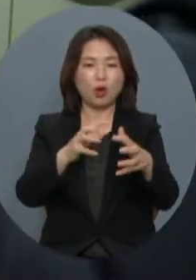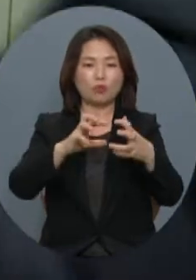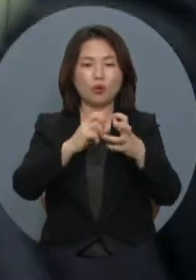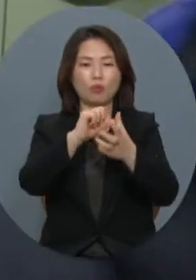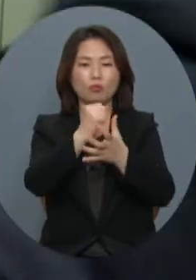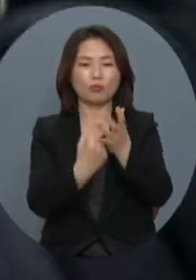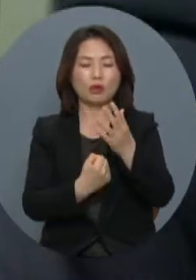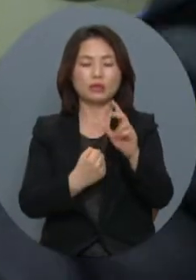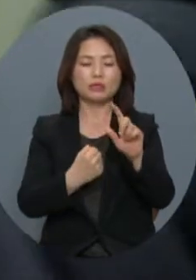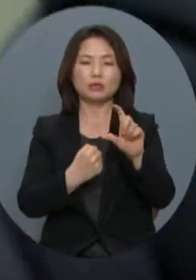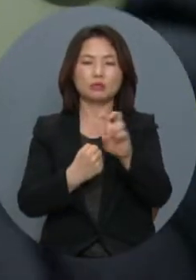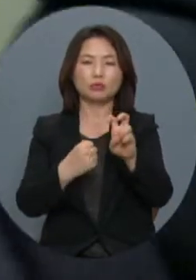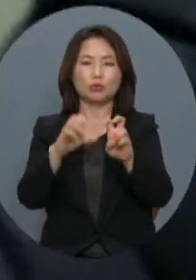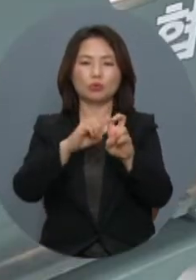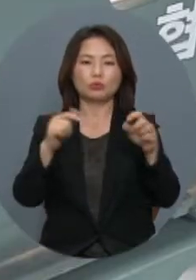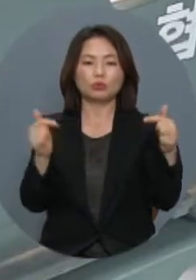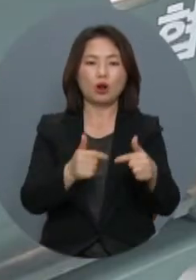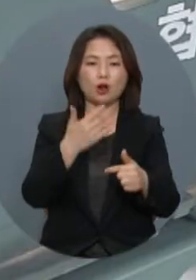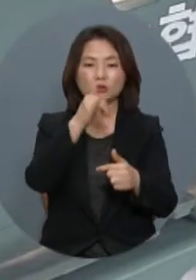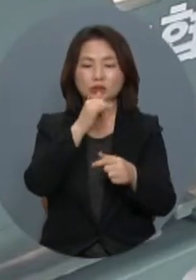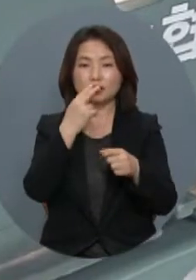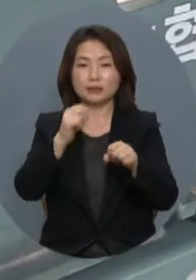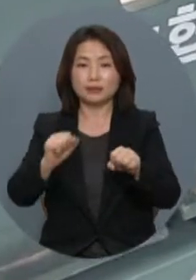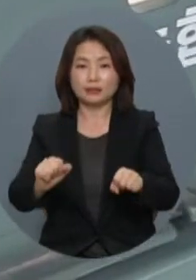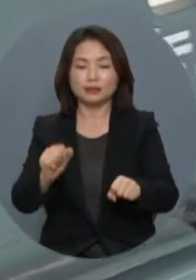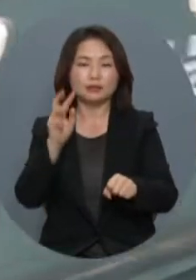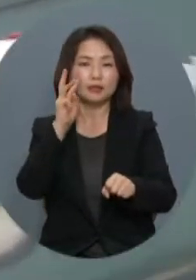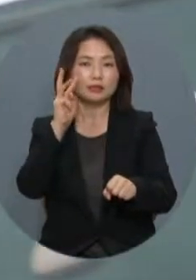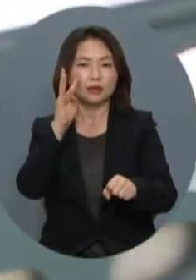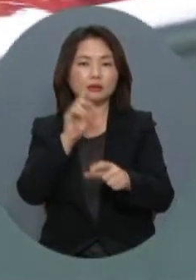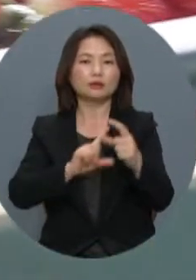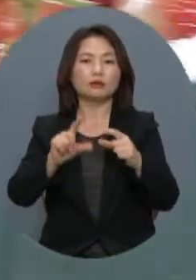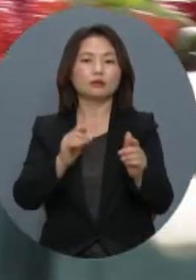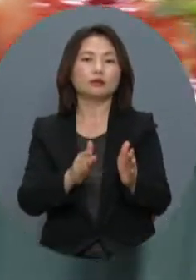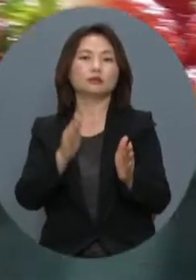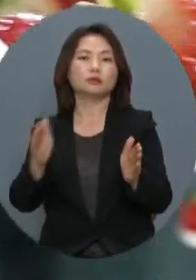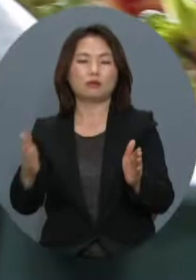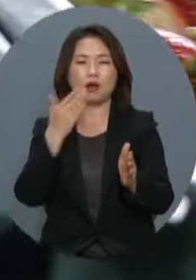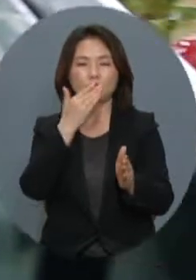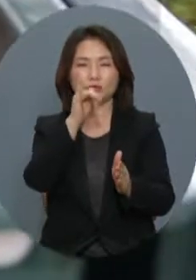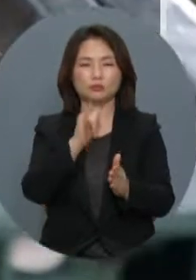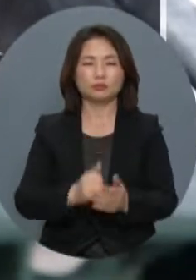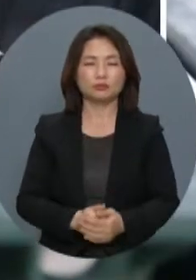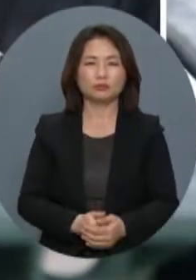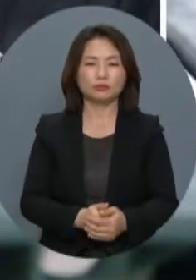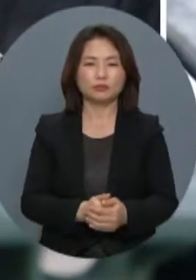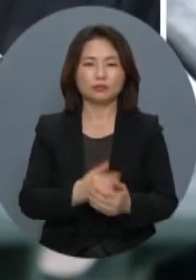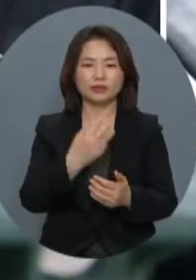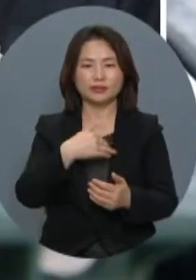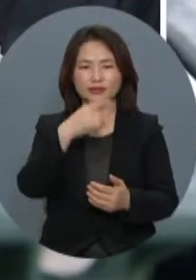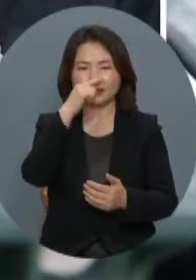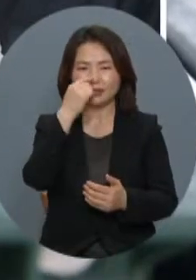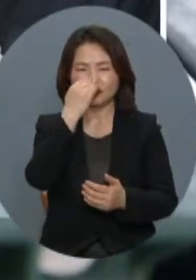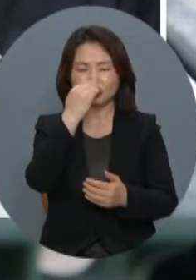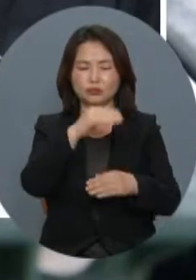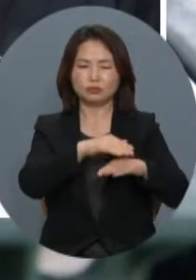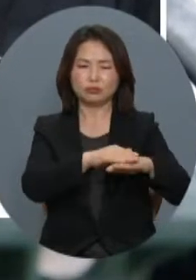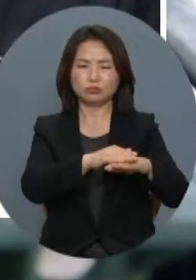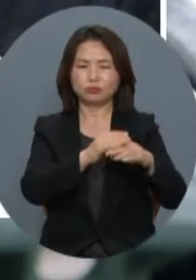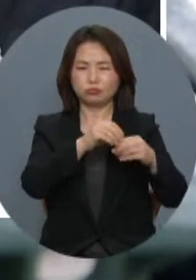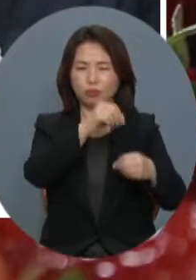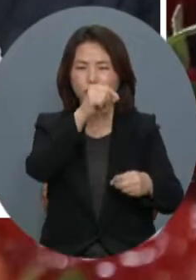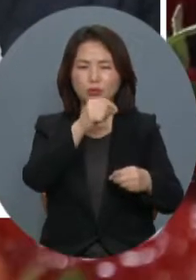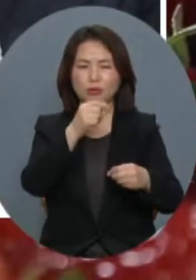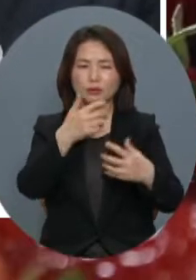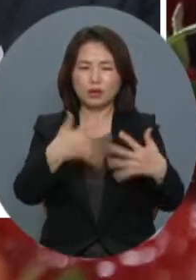부패를 20%까지 줄이고 신선도도 사나흘 더 유지할 수 있습니다. 딸기가 저장성이 약하다 보니까 무름